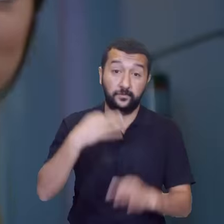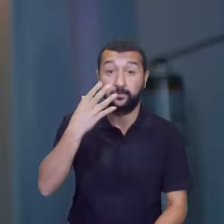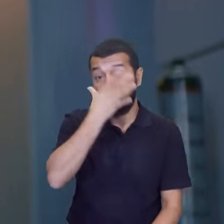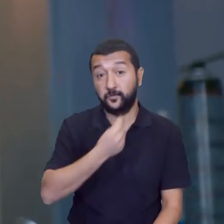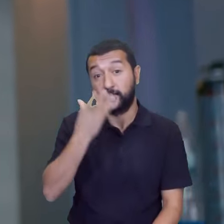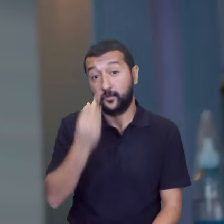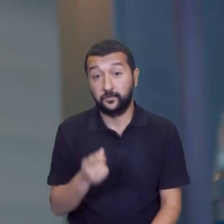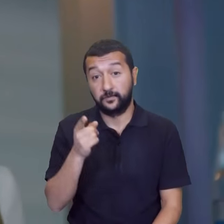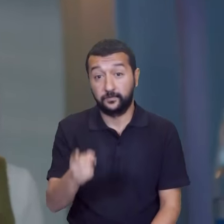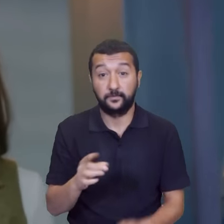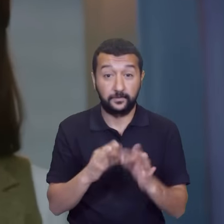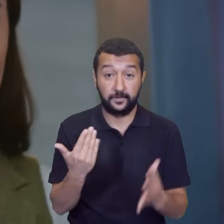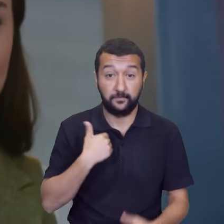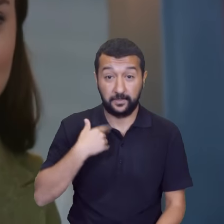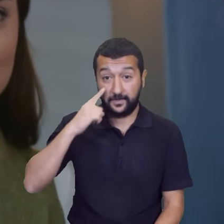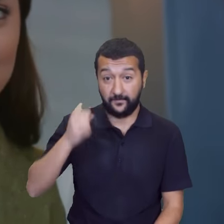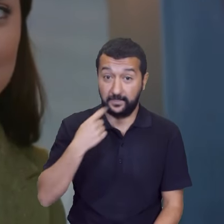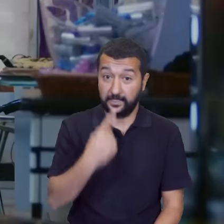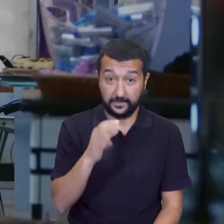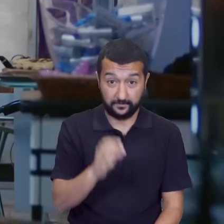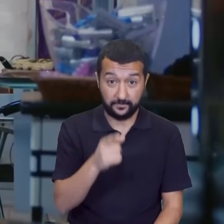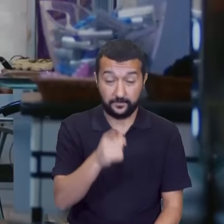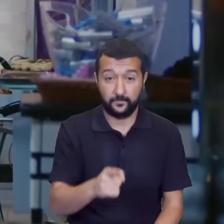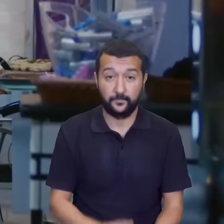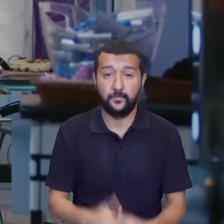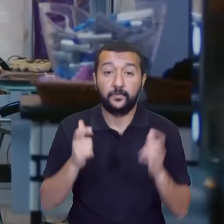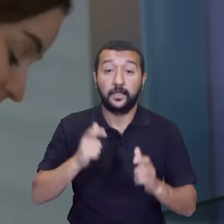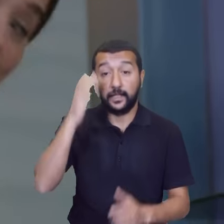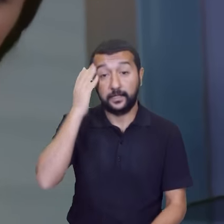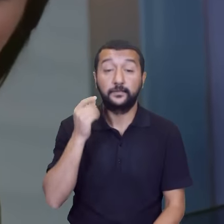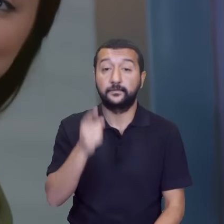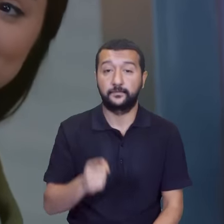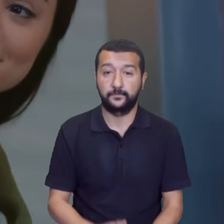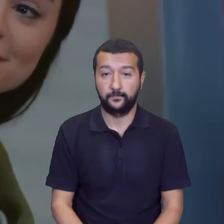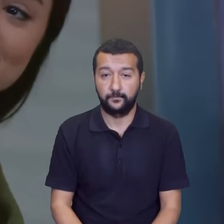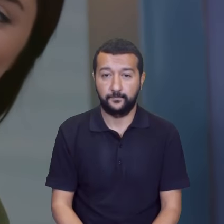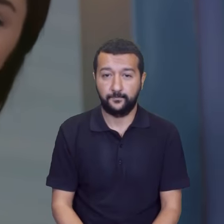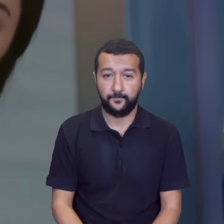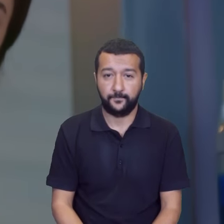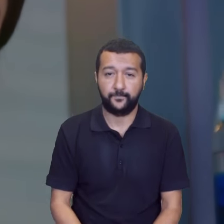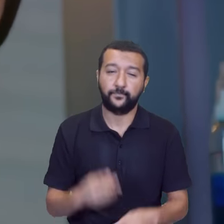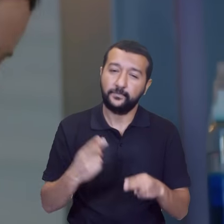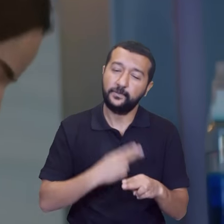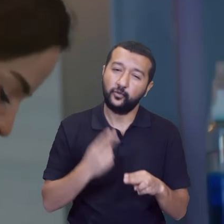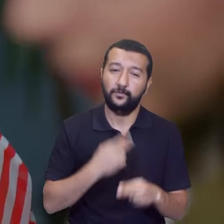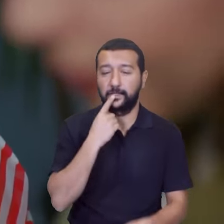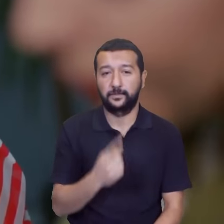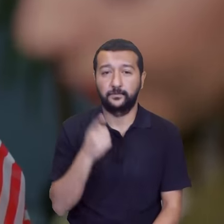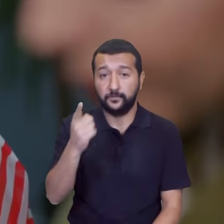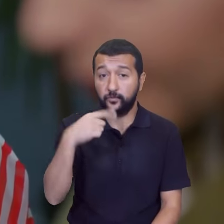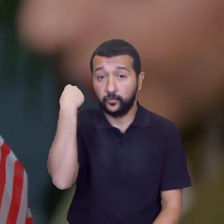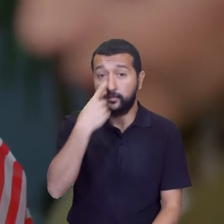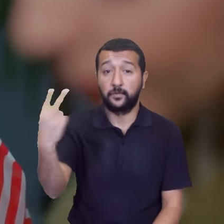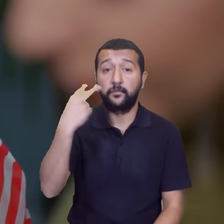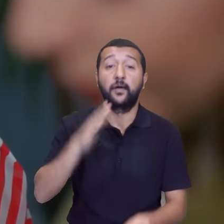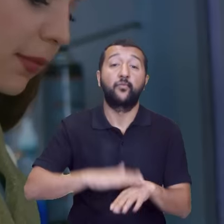güzel olsam beni fark eder de diyeceksin değil mi? Nereden anladın? Tecrübe diyelim. Yüzüme